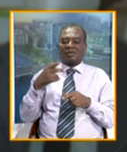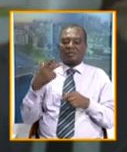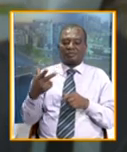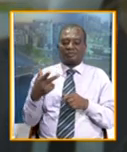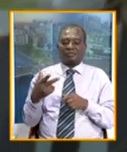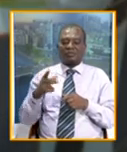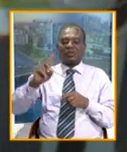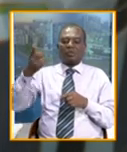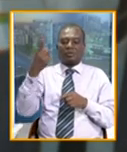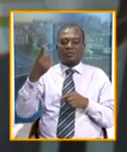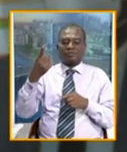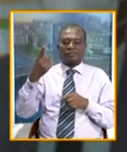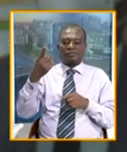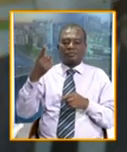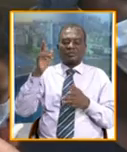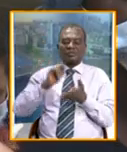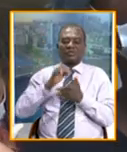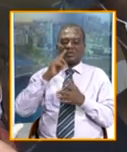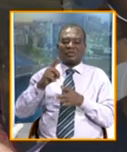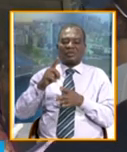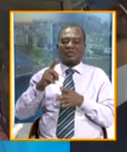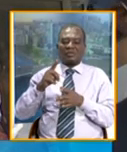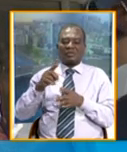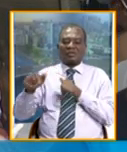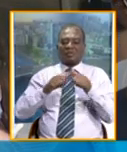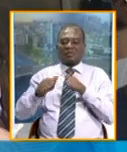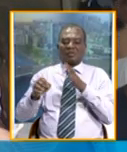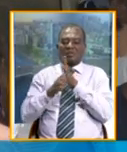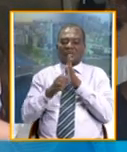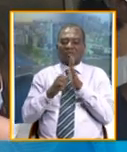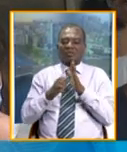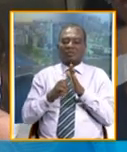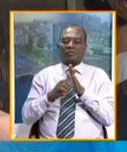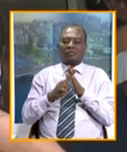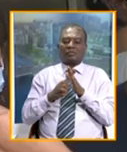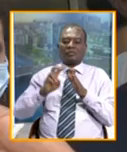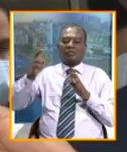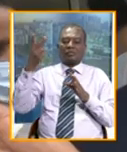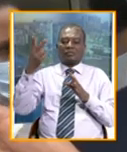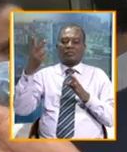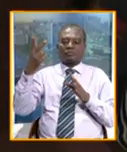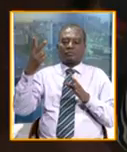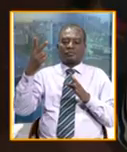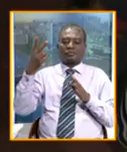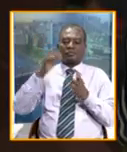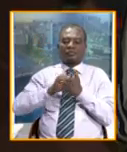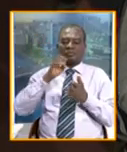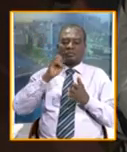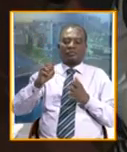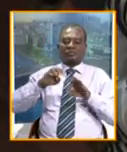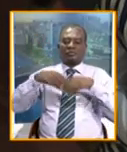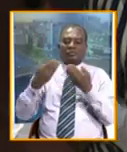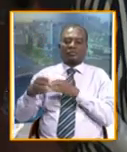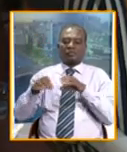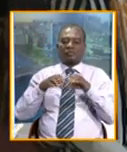priorités. La première, c'est évidemment l'activité économique. La deuxième, c'est comment